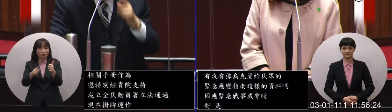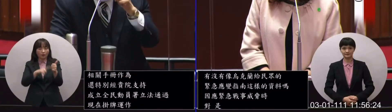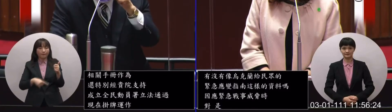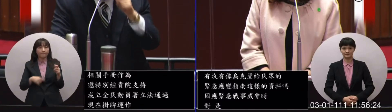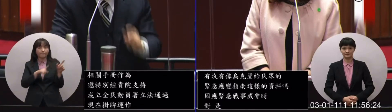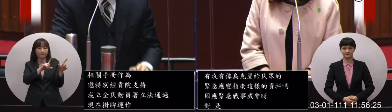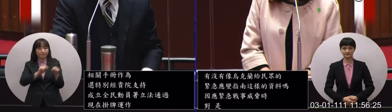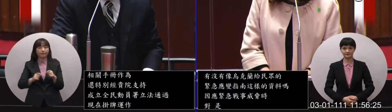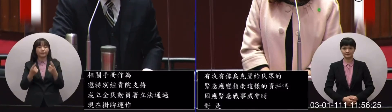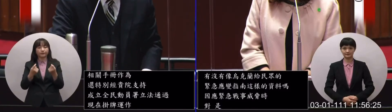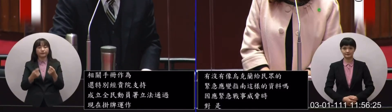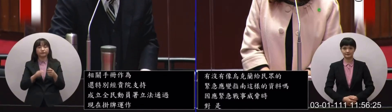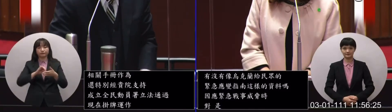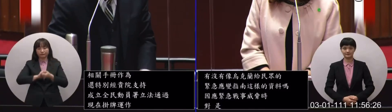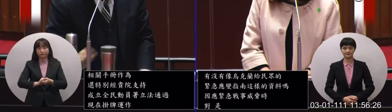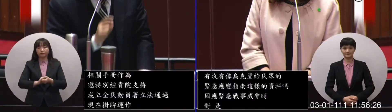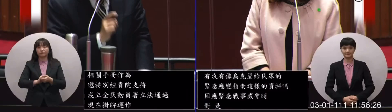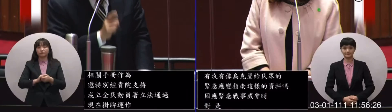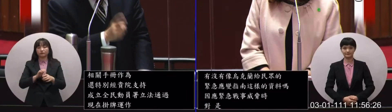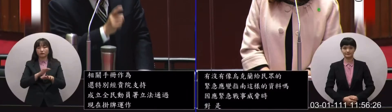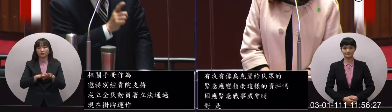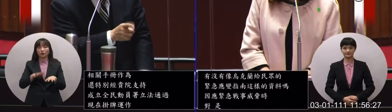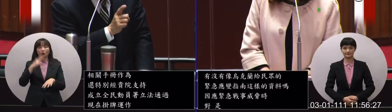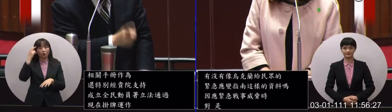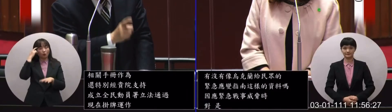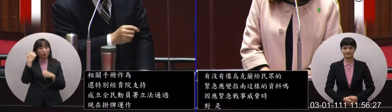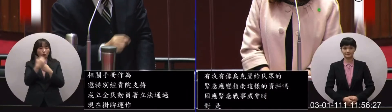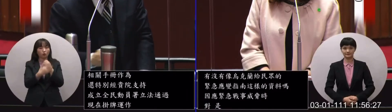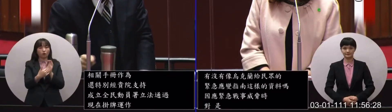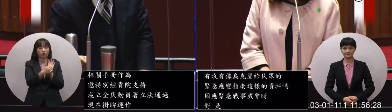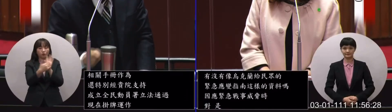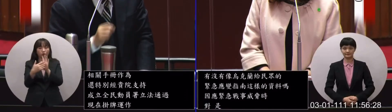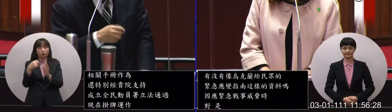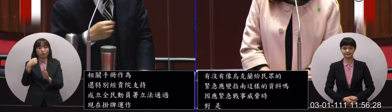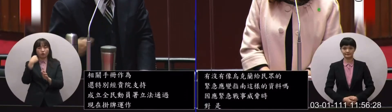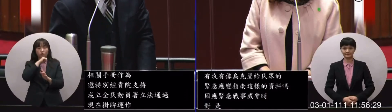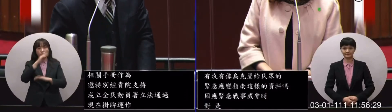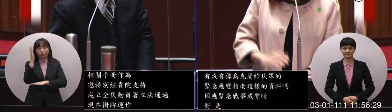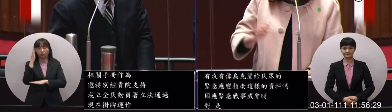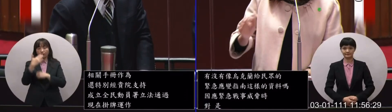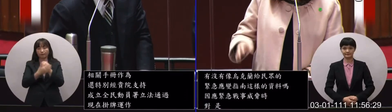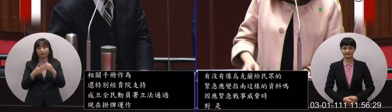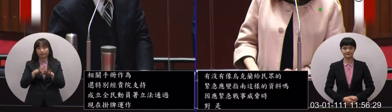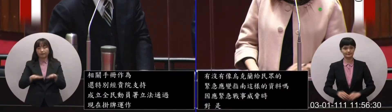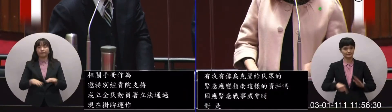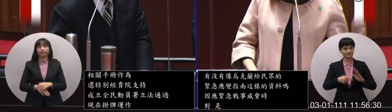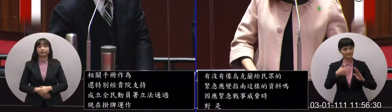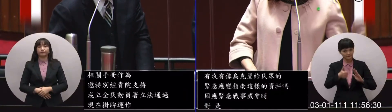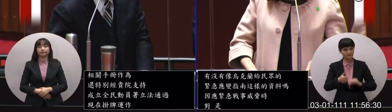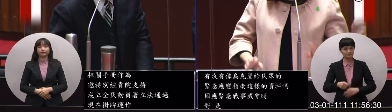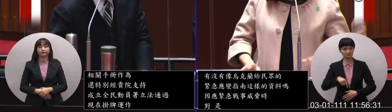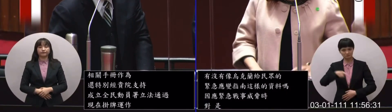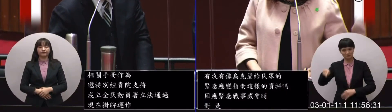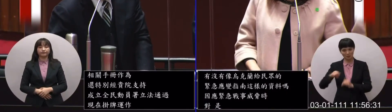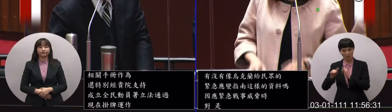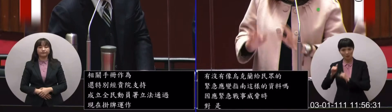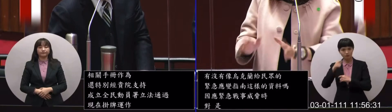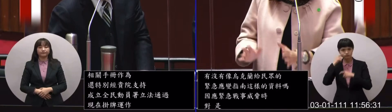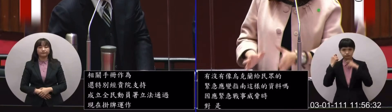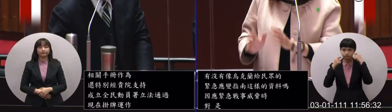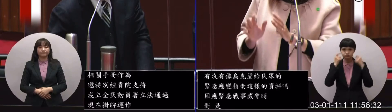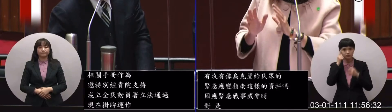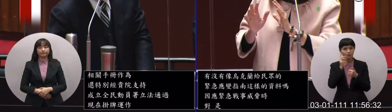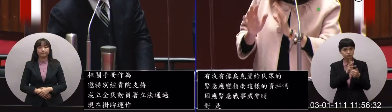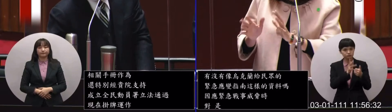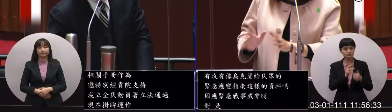合，我们一定坚守防卫国家保国为民。 院长，其实大家想要知道就是说，对民众来讲，